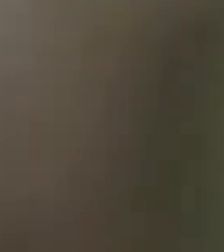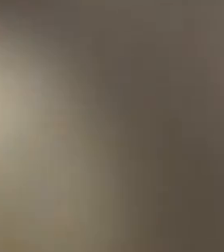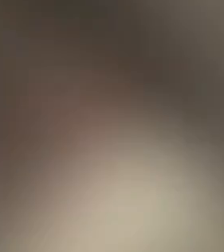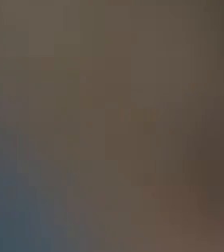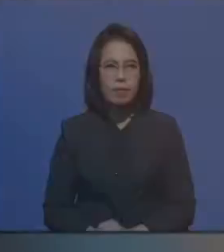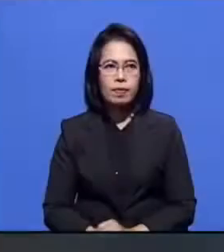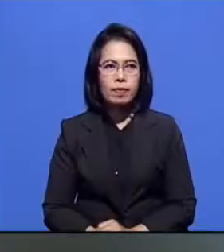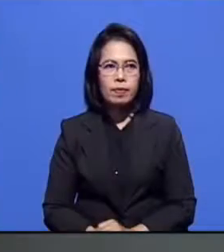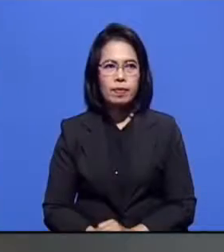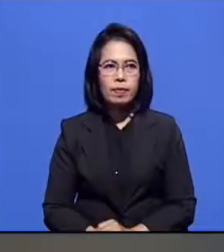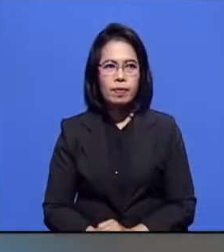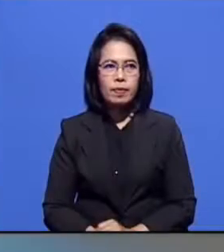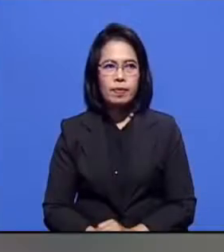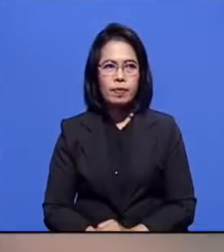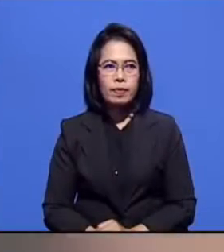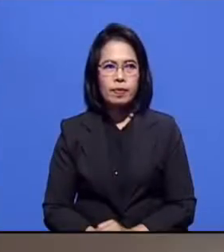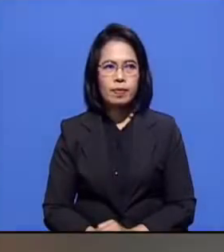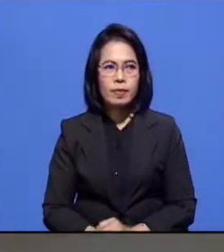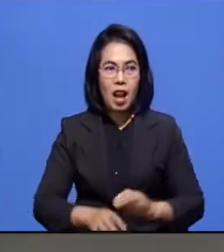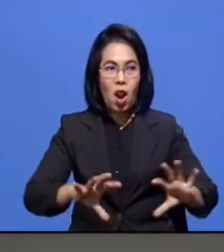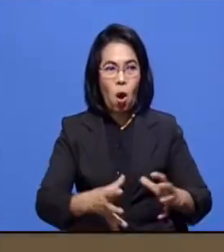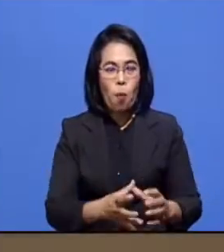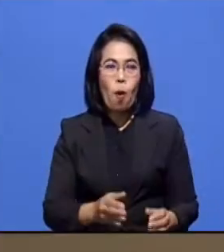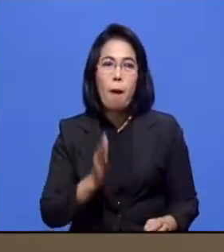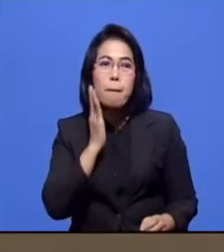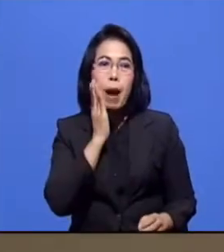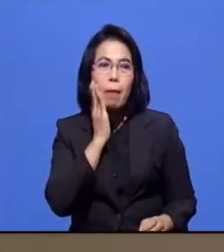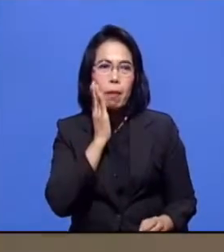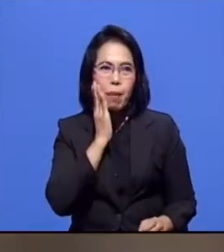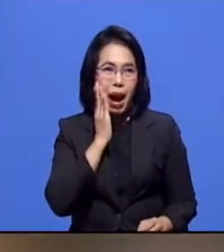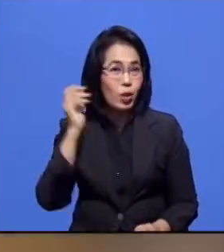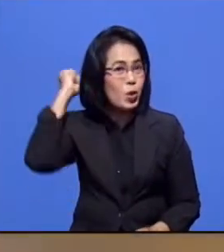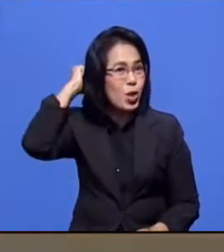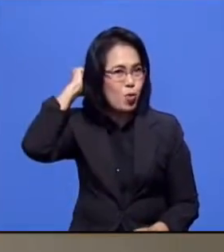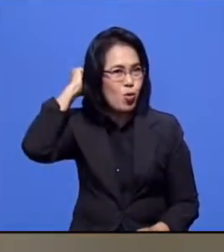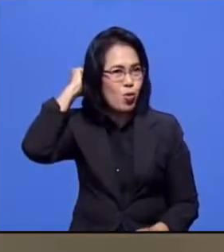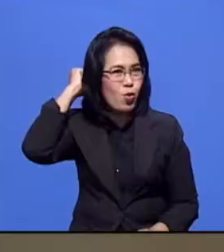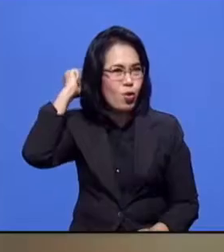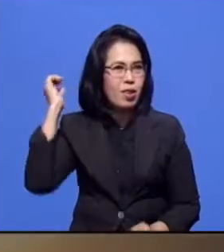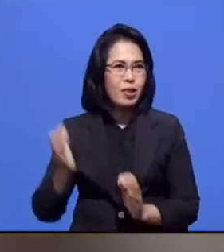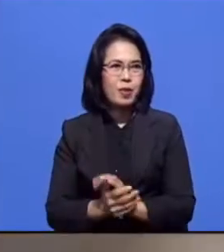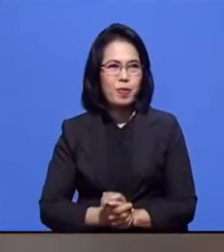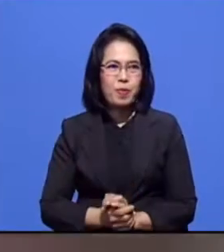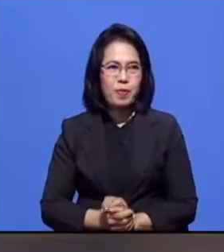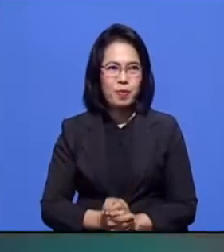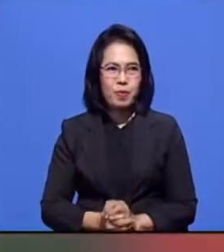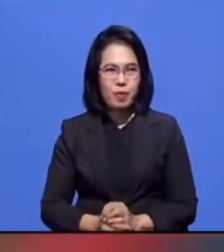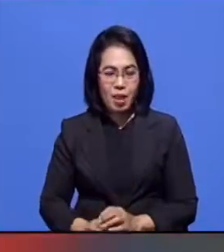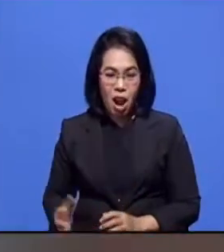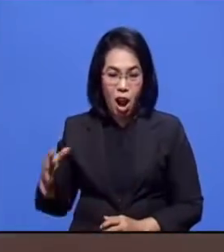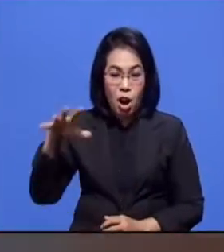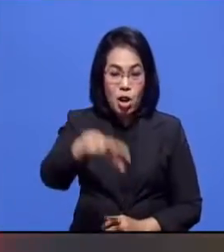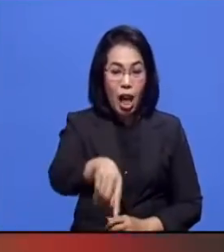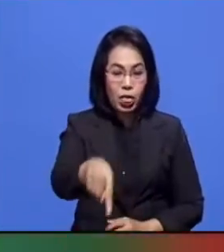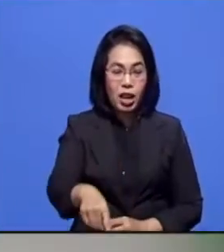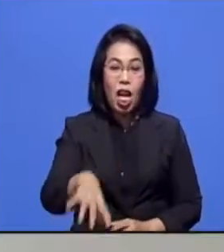knape Boleh ditengok Timur Manggarai malah ngomong sekelompok ibu-ibu di Medan Sumatera Utara menga bukti